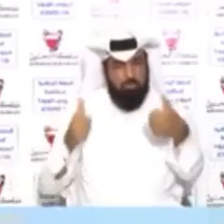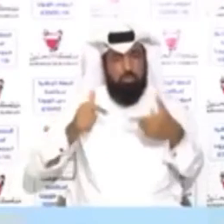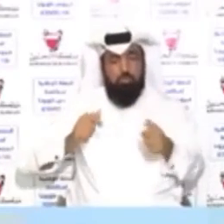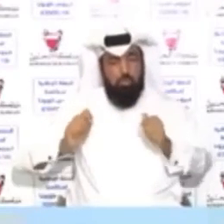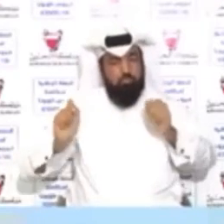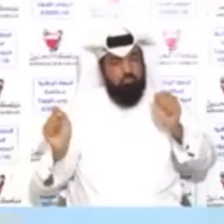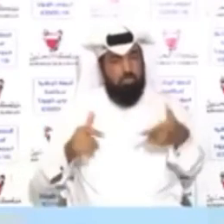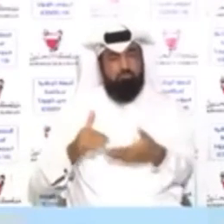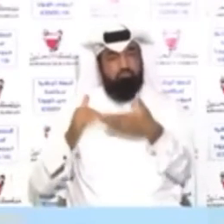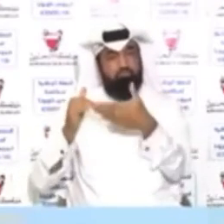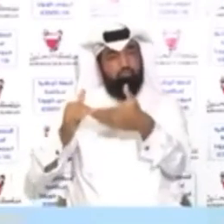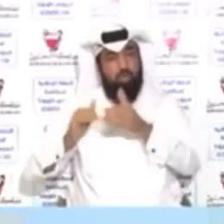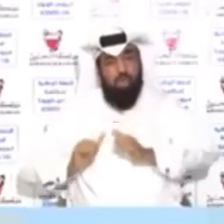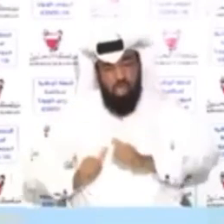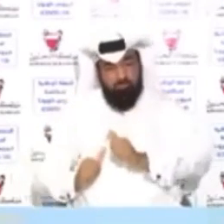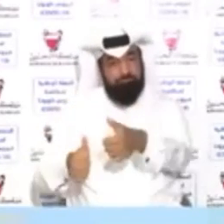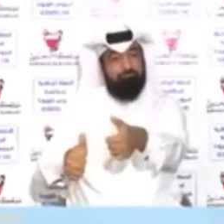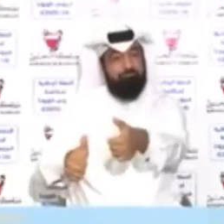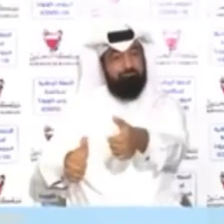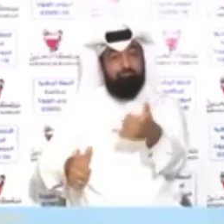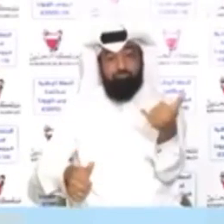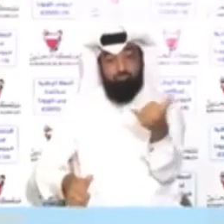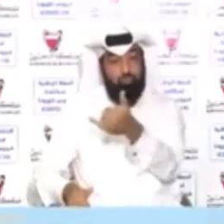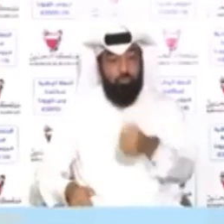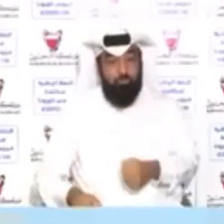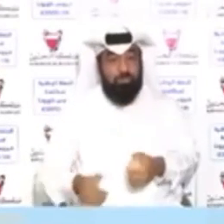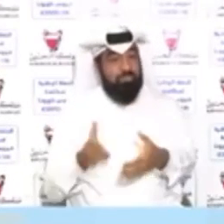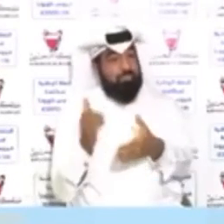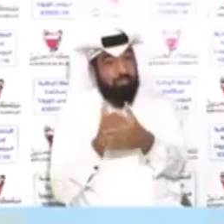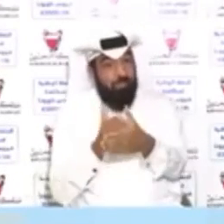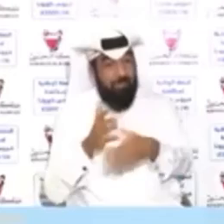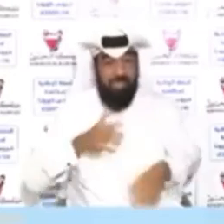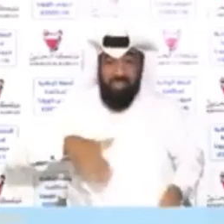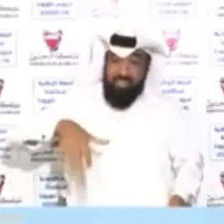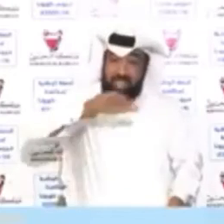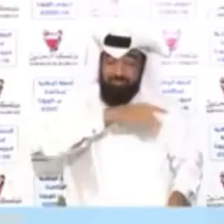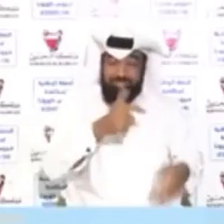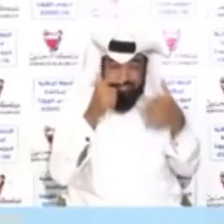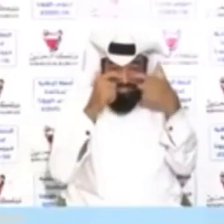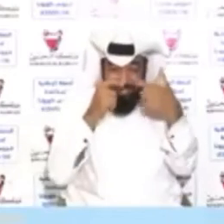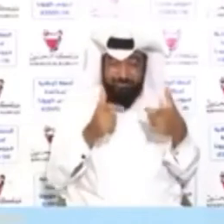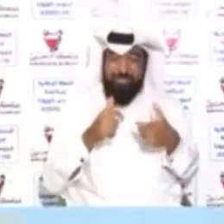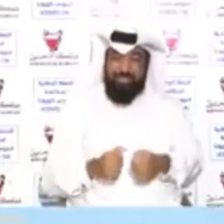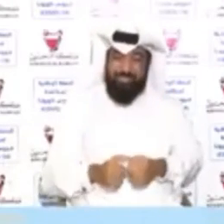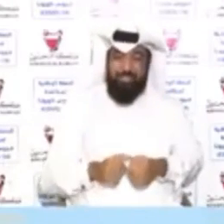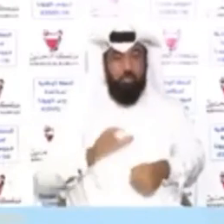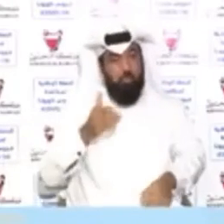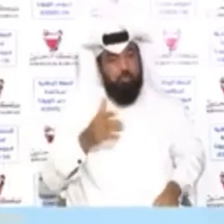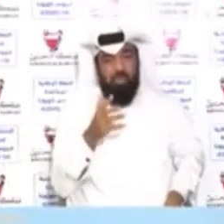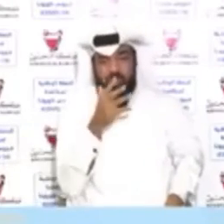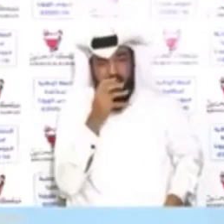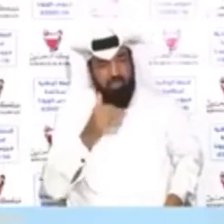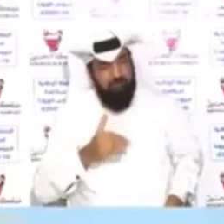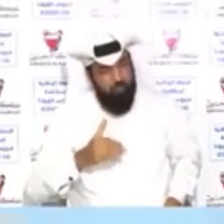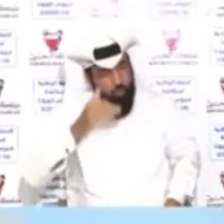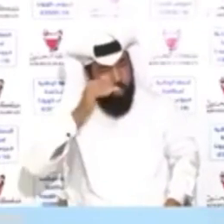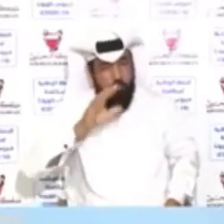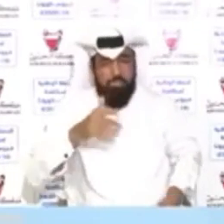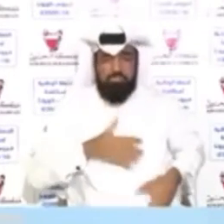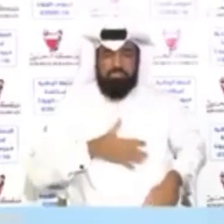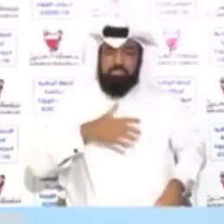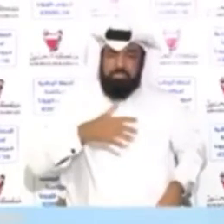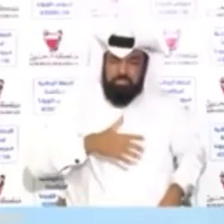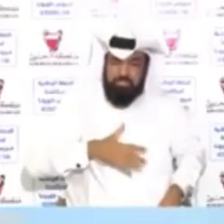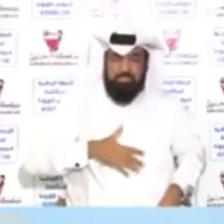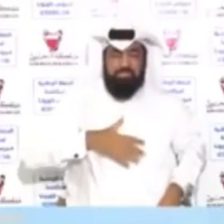اللي ذكرناها أكثر من مرة ويمكن الجميع يكون على علم بها، إلا تكون الكحة، ارتفاع الحرارة، صعوبة في التنفس، لازم